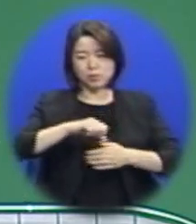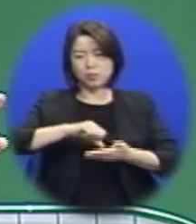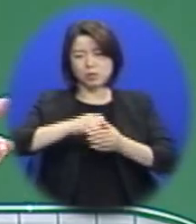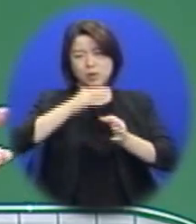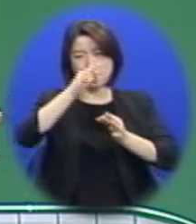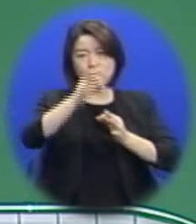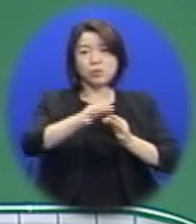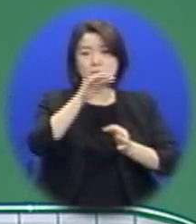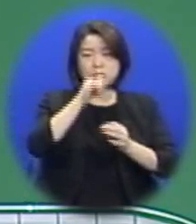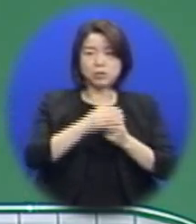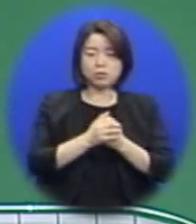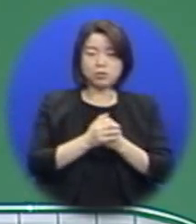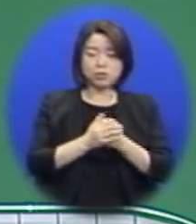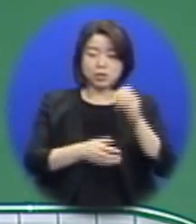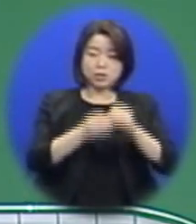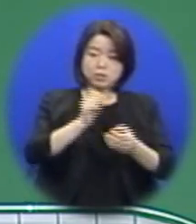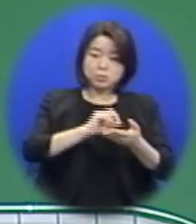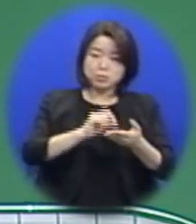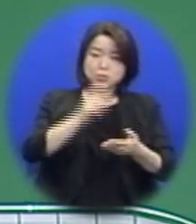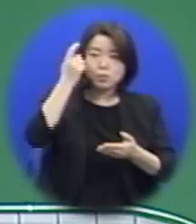기자가 왜 이렇게 또 낙심을 합니까?